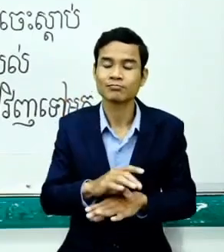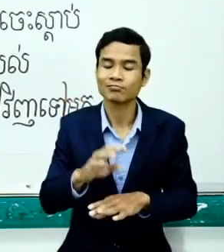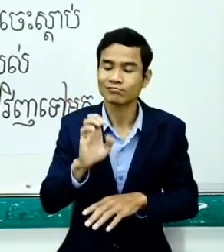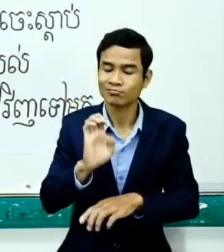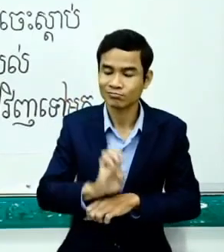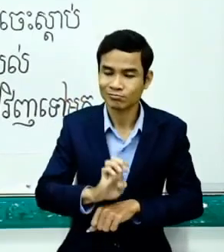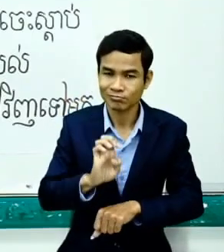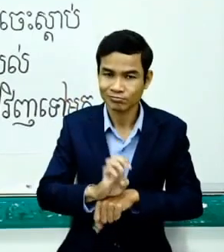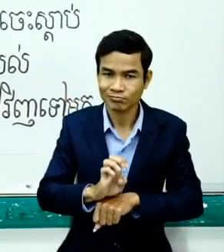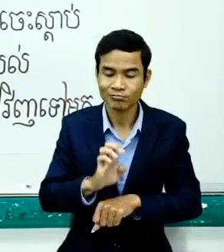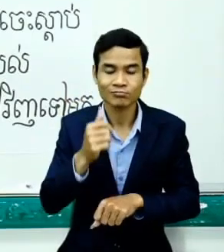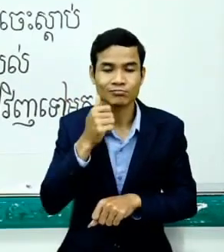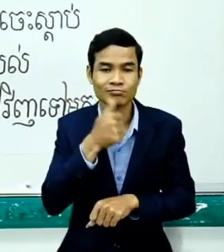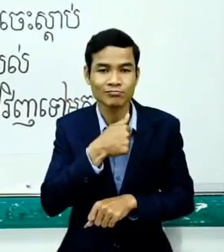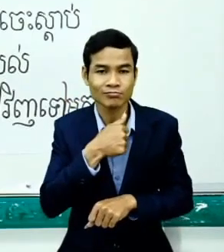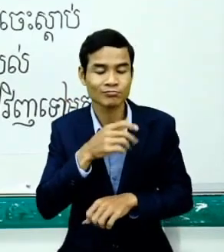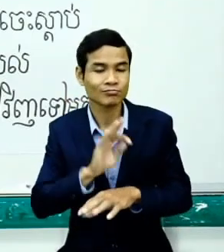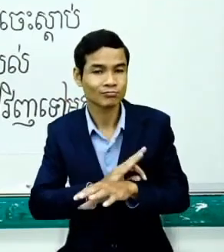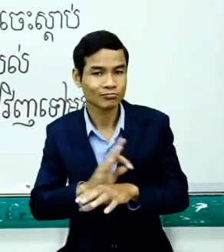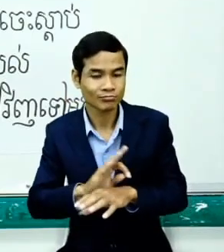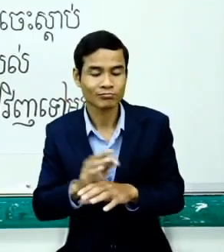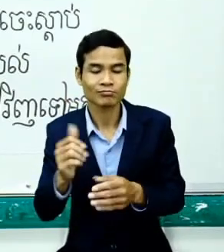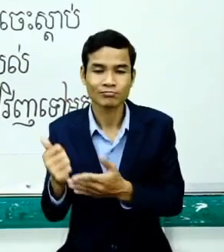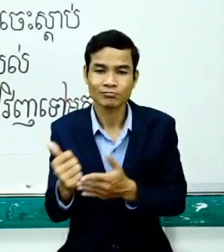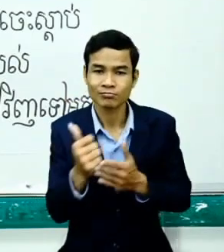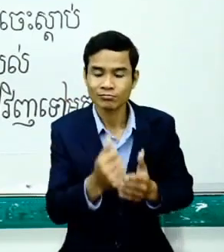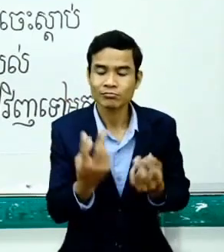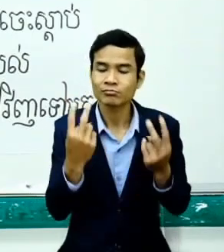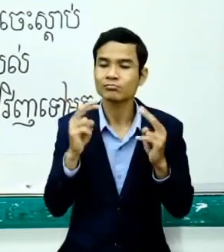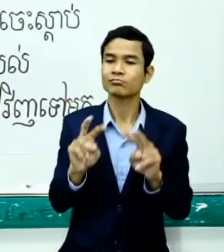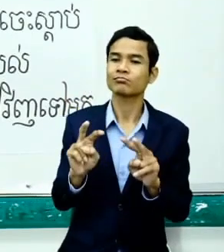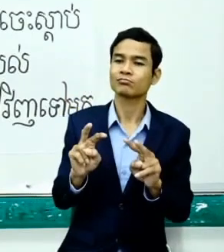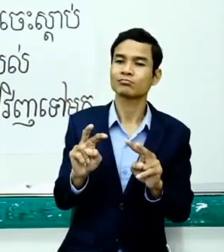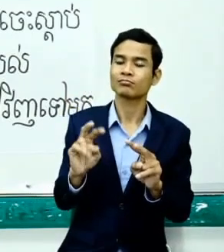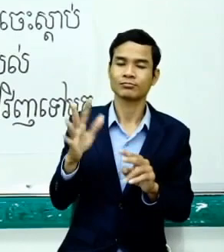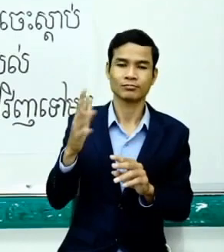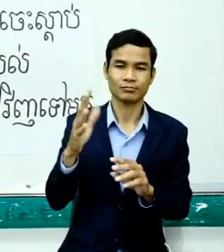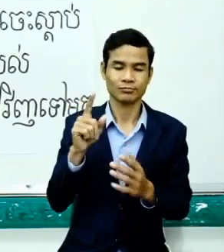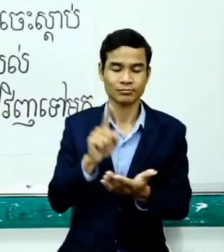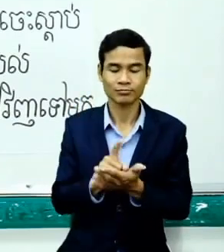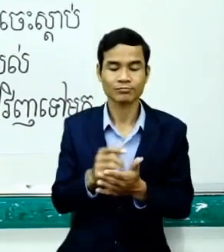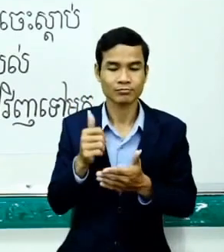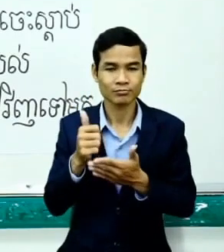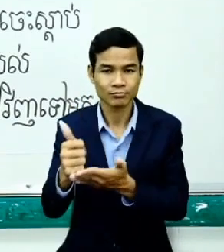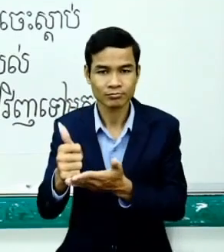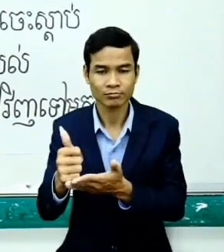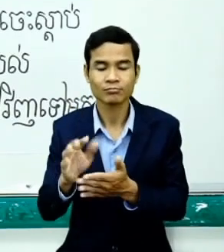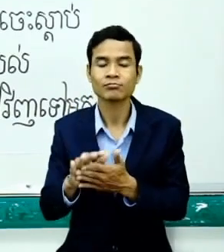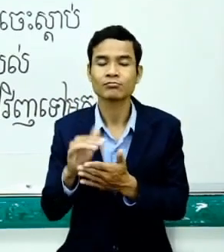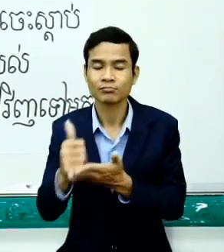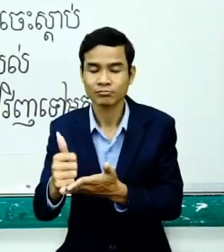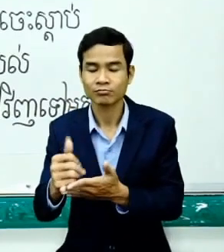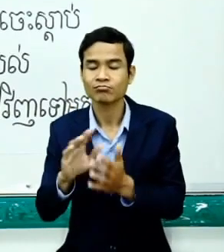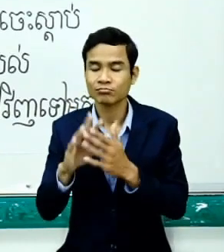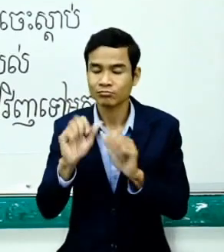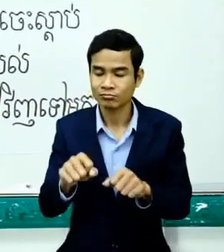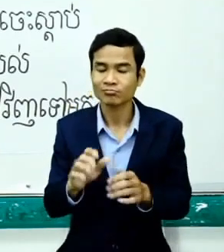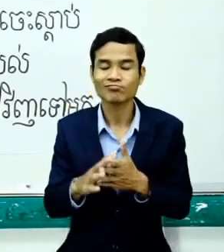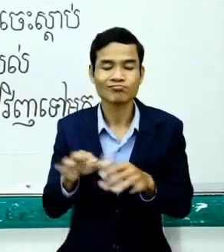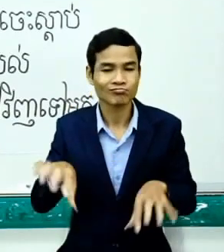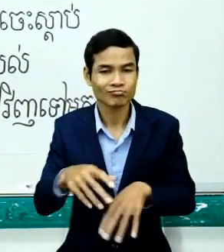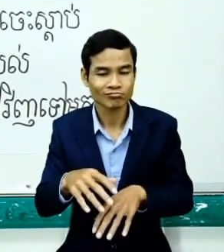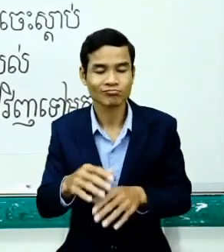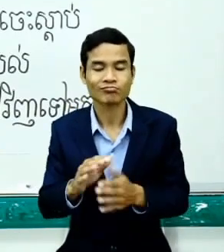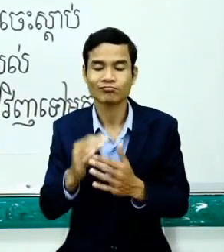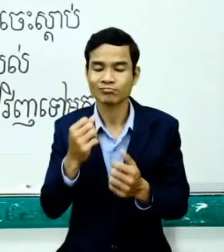nó con tre chế chui khnì tập vinh tập mộc cha ăn mơ nằng phe tê con nhé cha trơ miên chất miên cha miên chất che chuối khnía